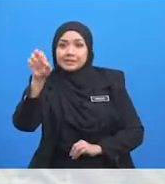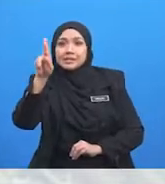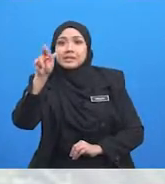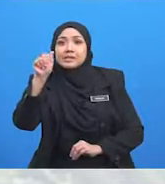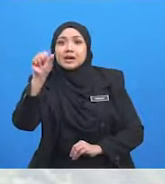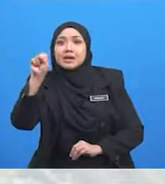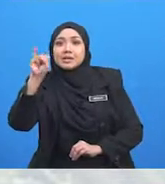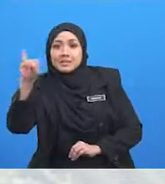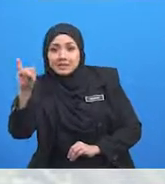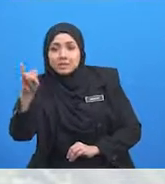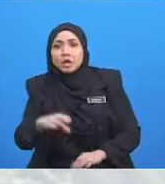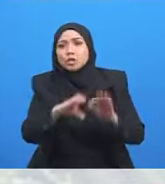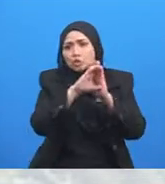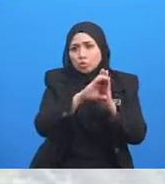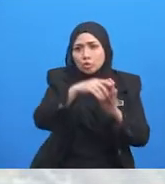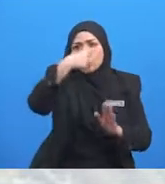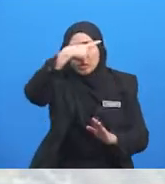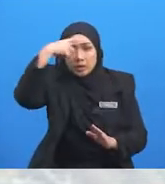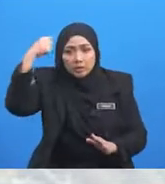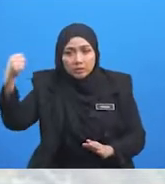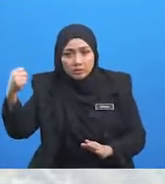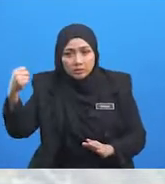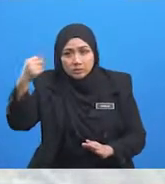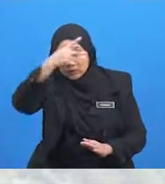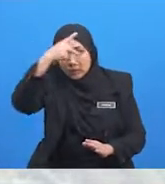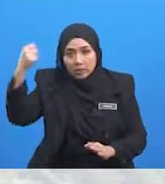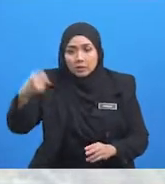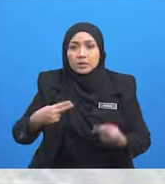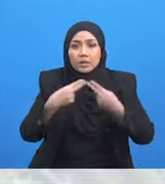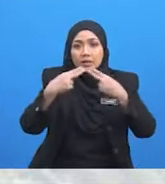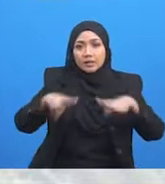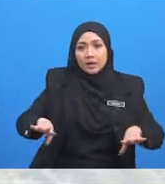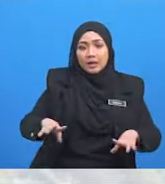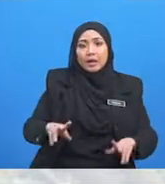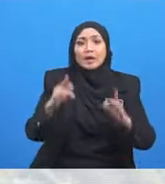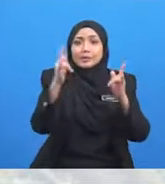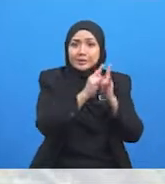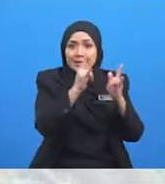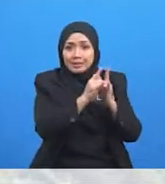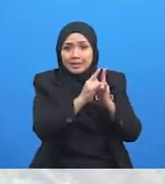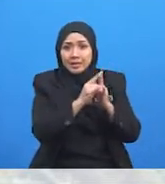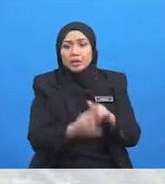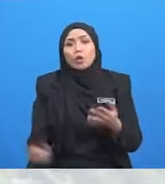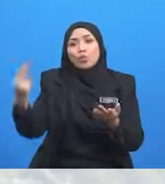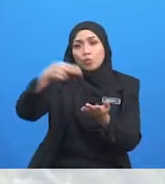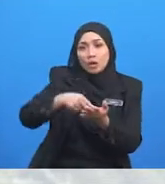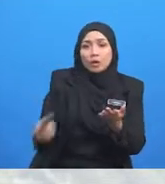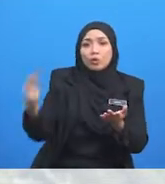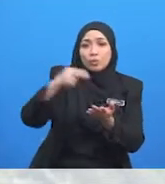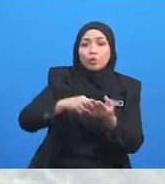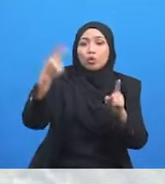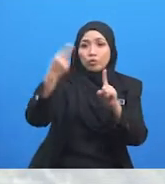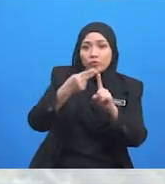Contohnya, kerana kehilangan kekasih. Pada baris sajak ini terdapat